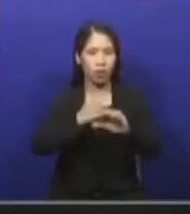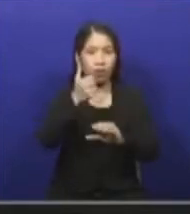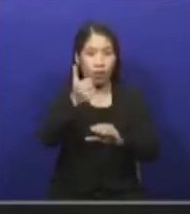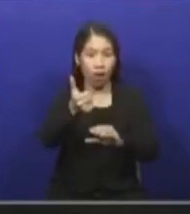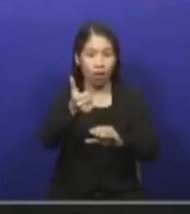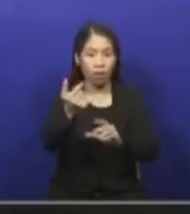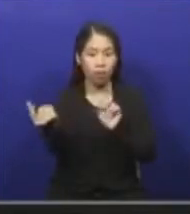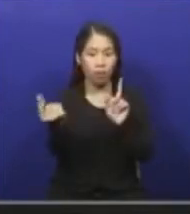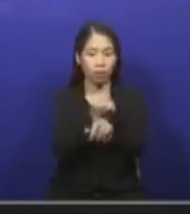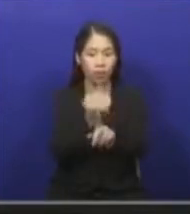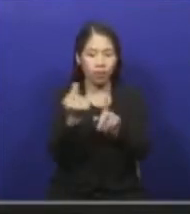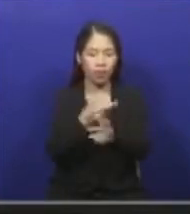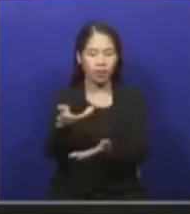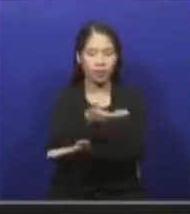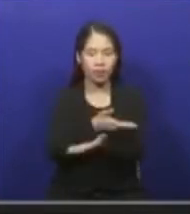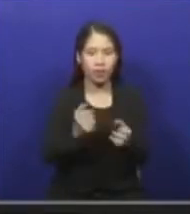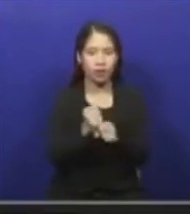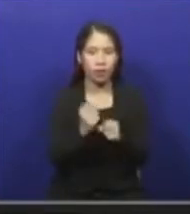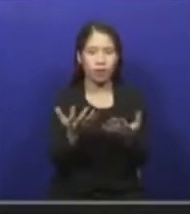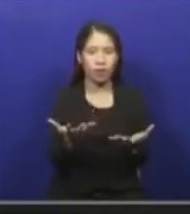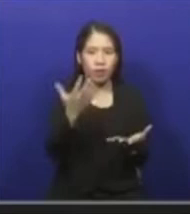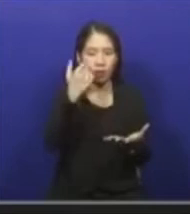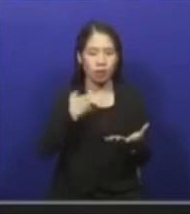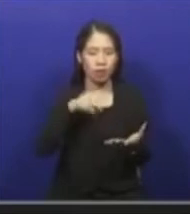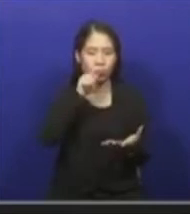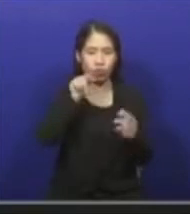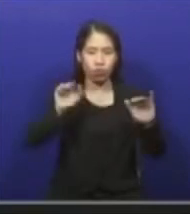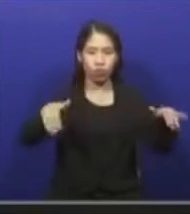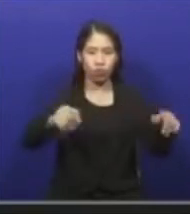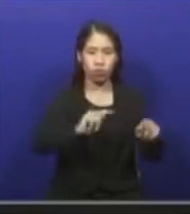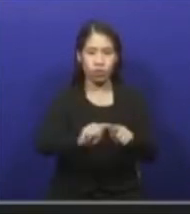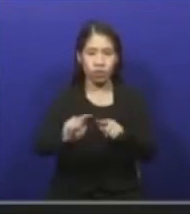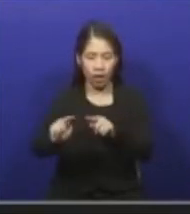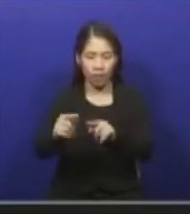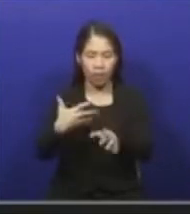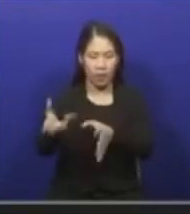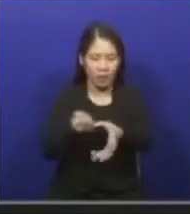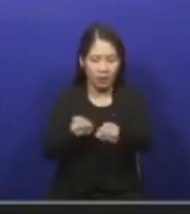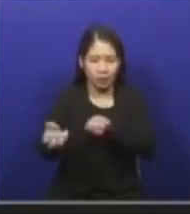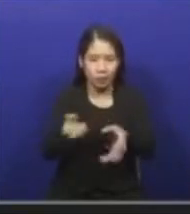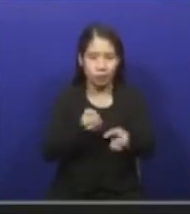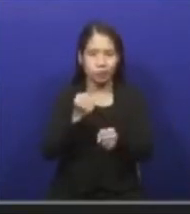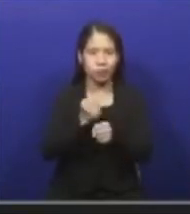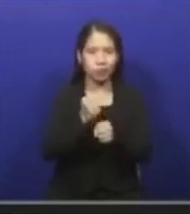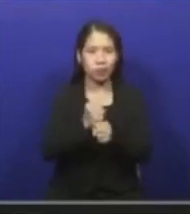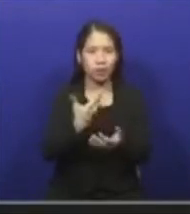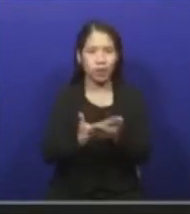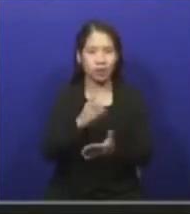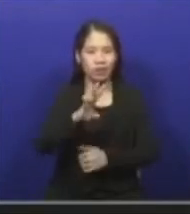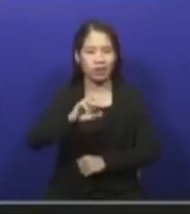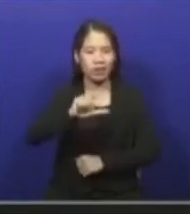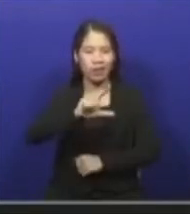ดกันเฝ้าเวรยามเพื่อป้องปรามมิให้ฝูงนกกาเหล่าอีแอบเข้ามารุมถึงไล่นาสาลีมูลค่า 400,000 ล้านบา